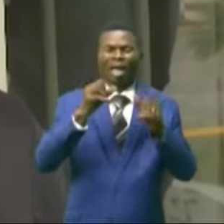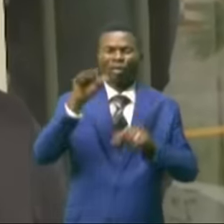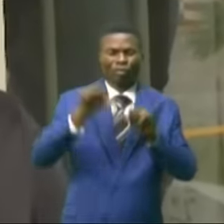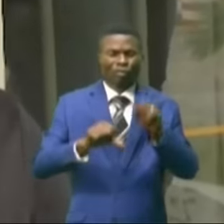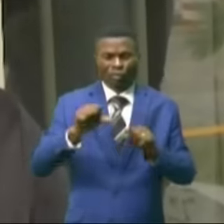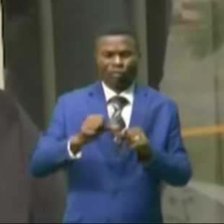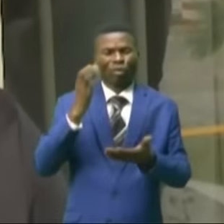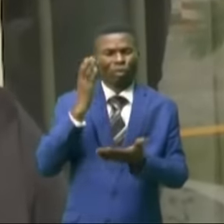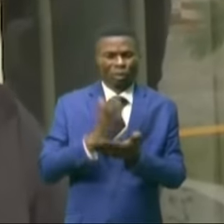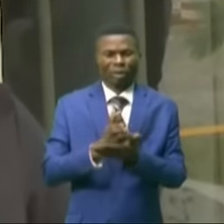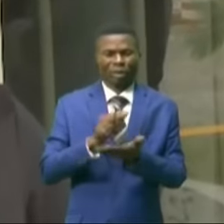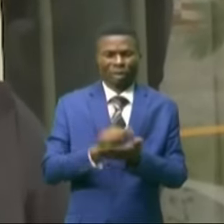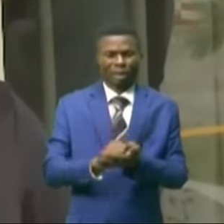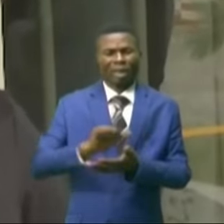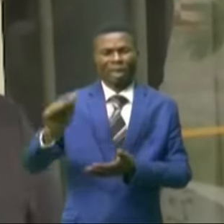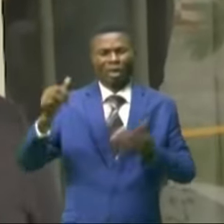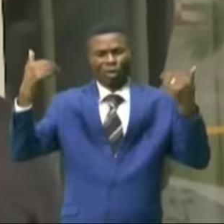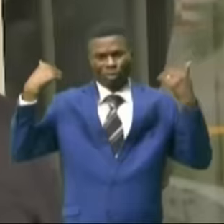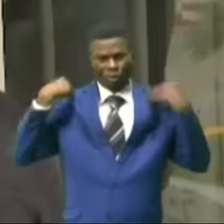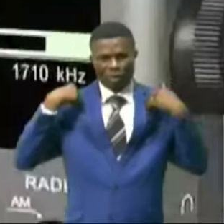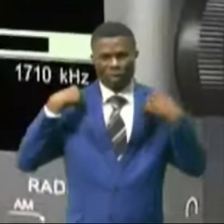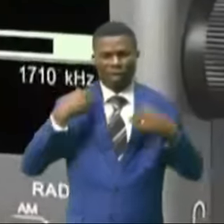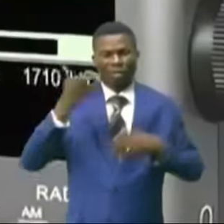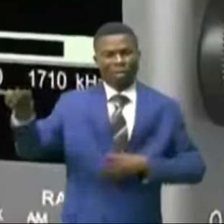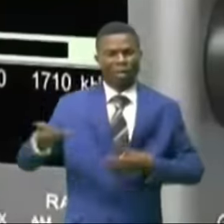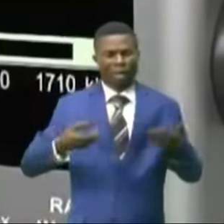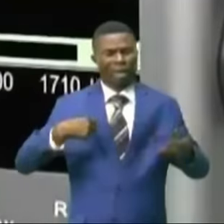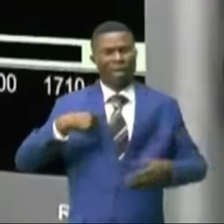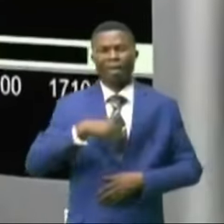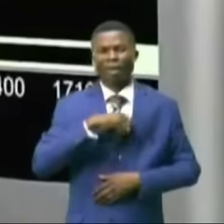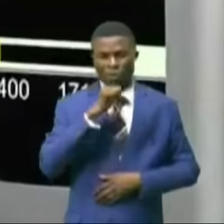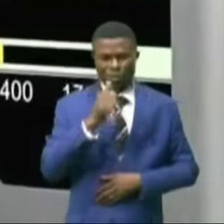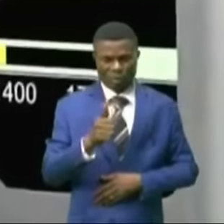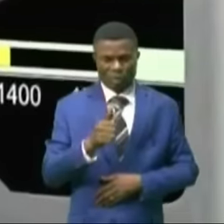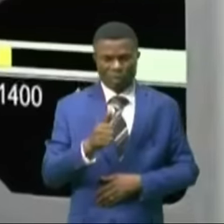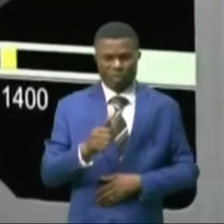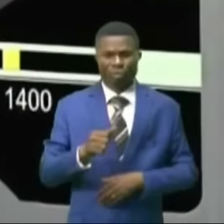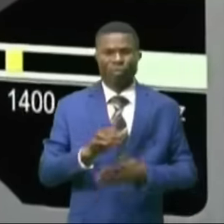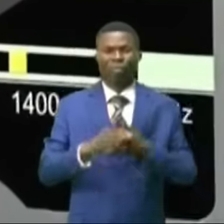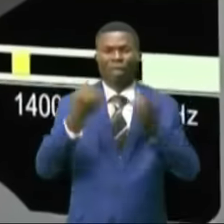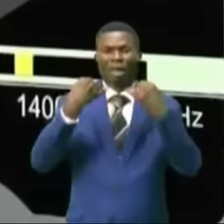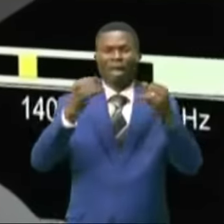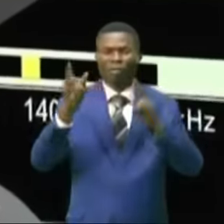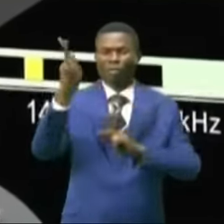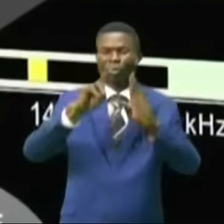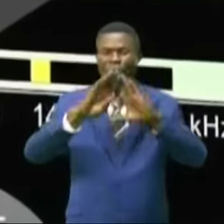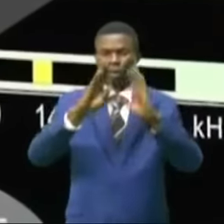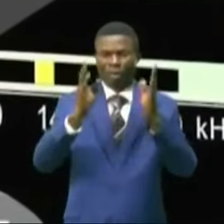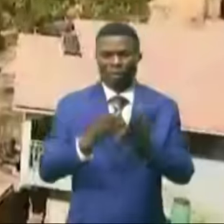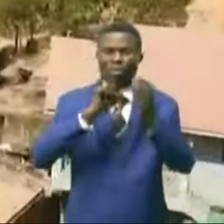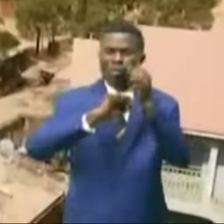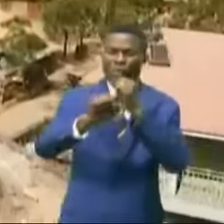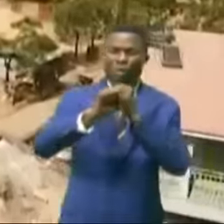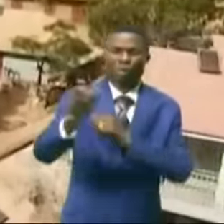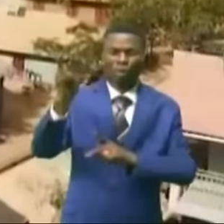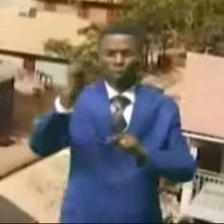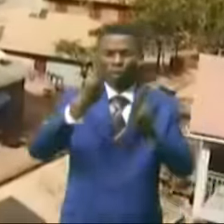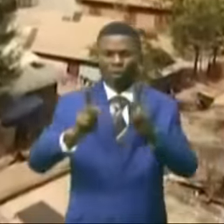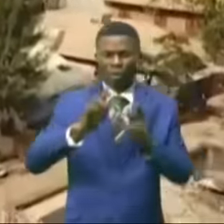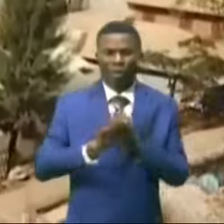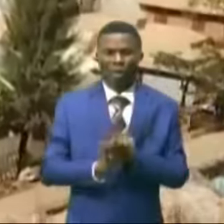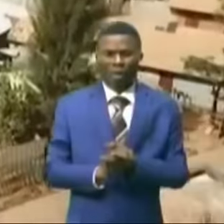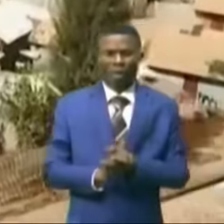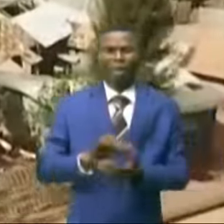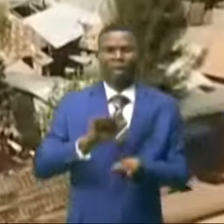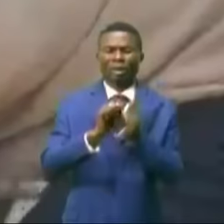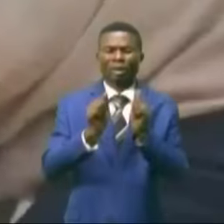que les autorités elles-mêmes aussi ne vont pas vouloir nous accueillir. Au-delà d'informer la population et les sensibiliser sur l'assainissement de la ville